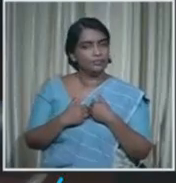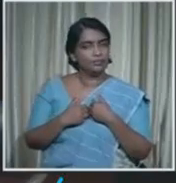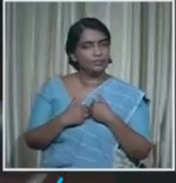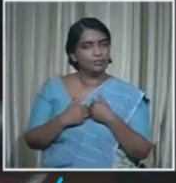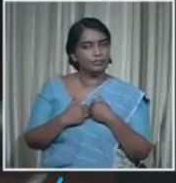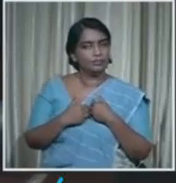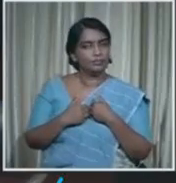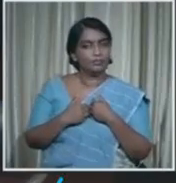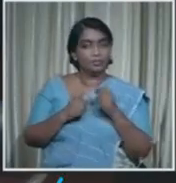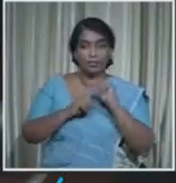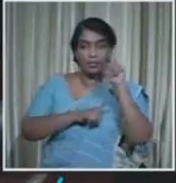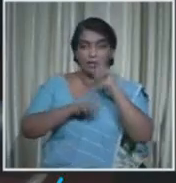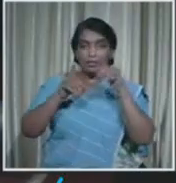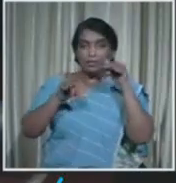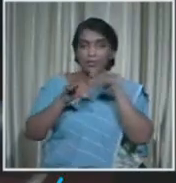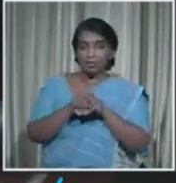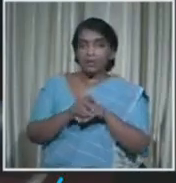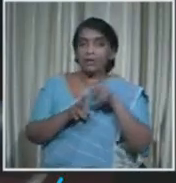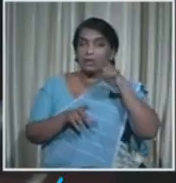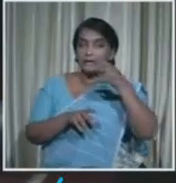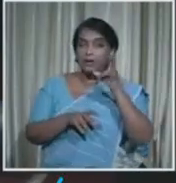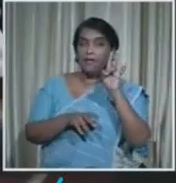මේ සභාගරුවේ 225 දෙනාම